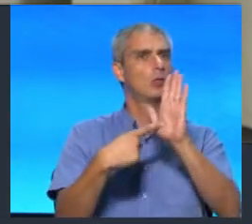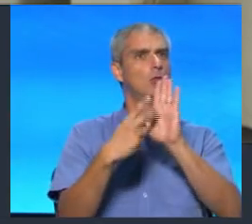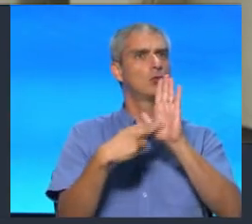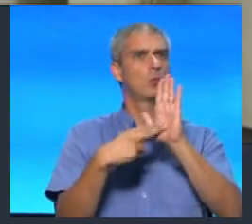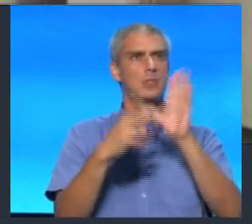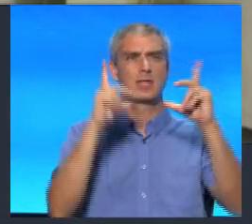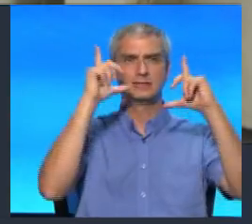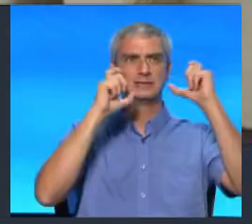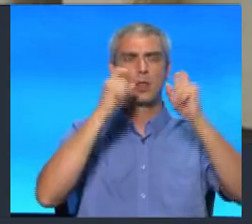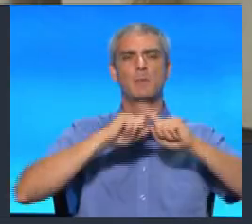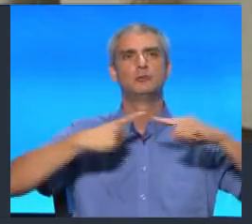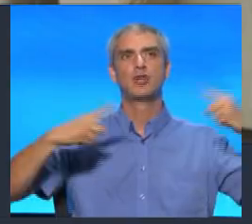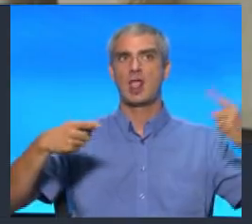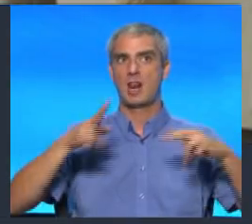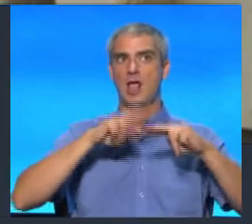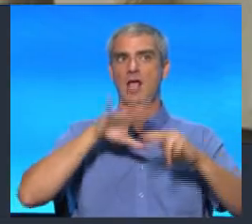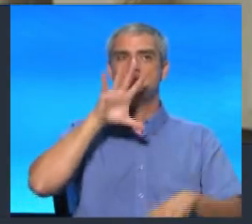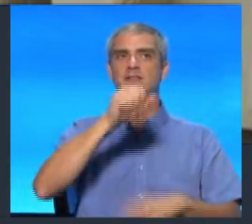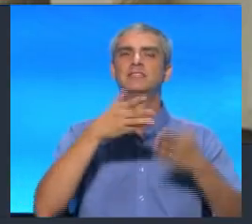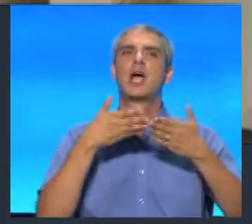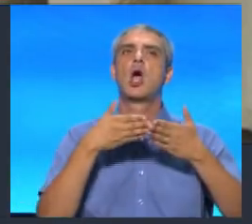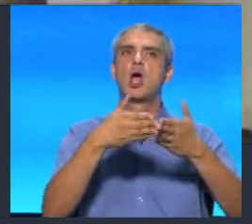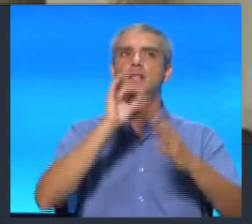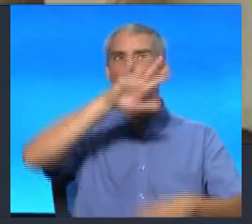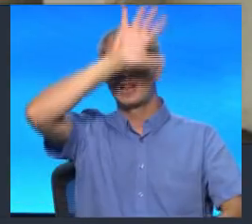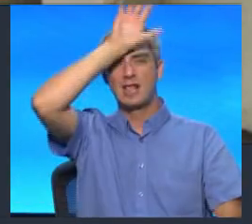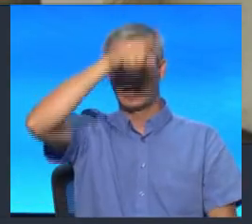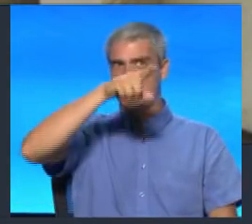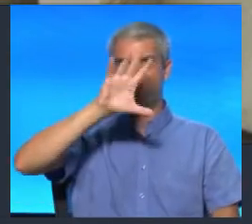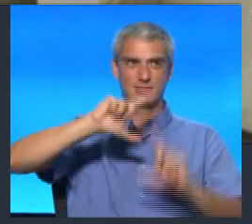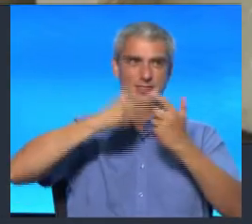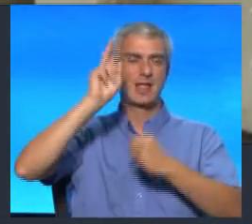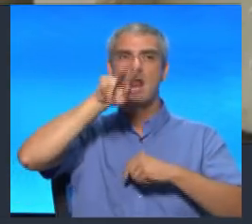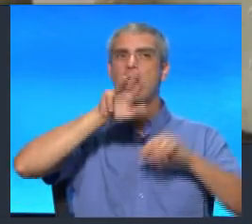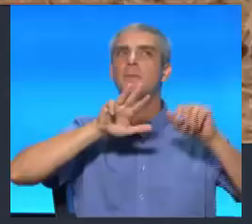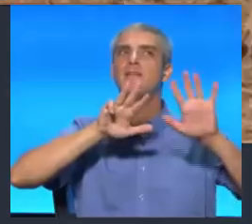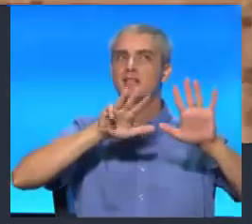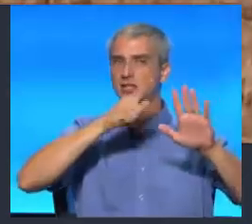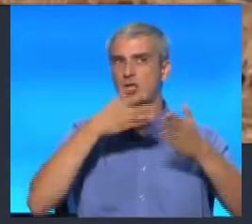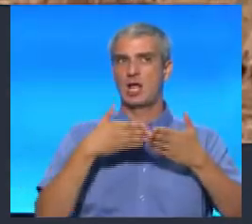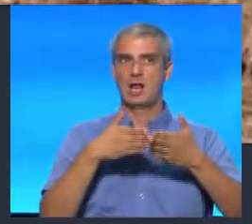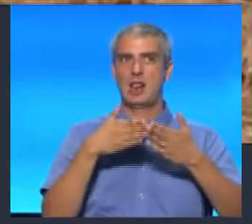מצילומי השלל לאחר תפיסת אוניית הנשק האיראנית שנעצרה ב-2009 בידי חיל הים.